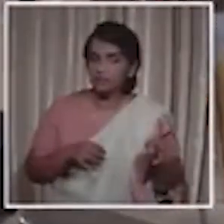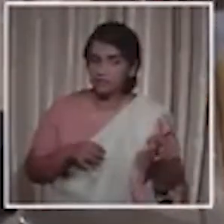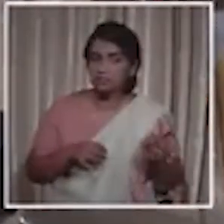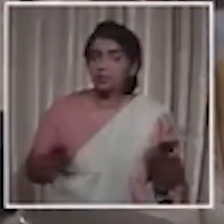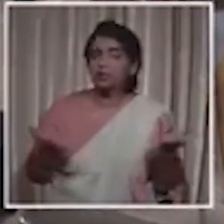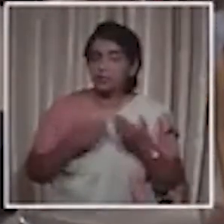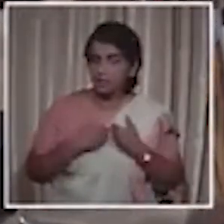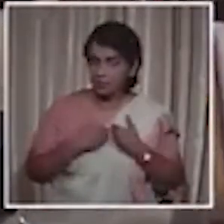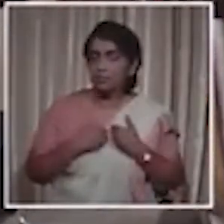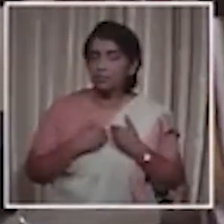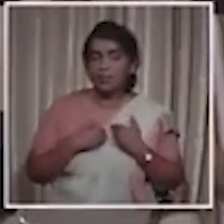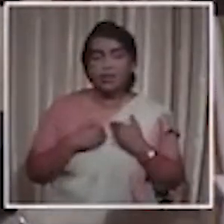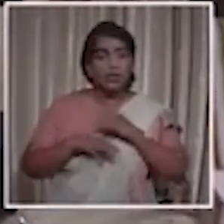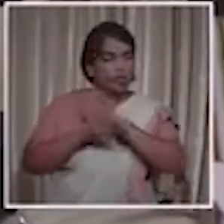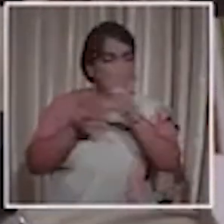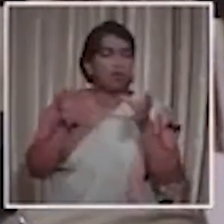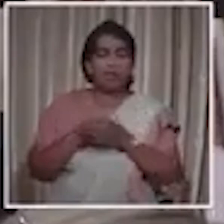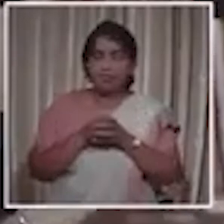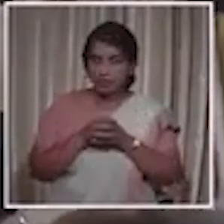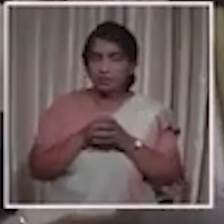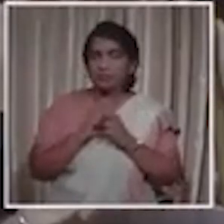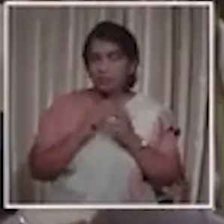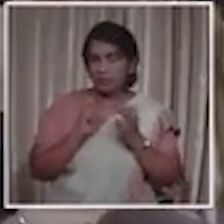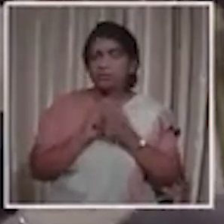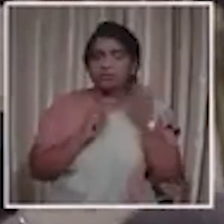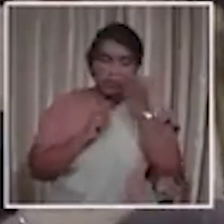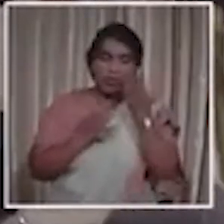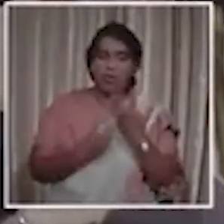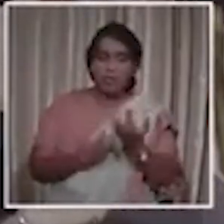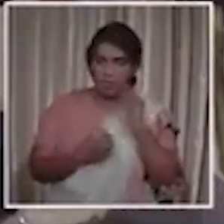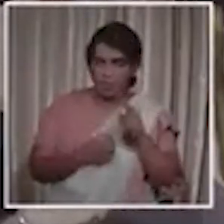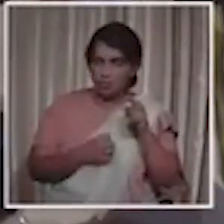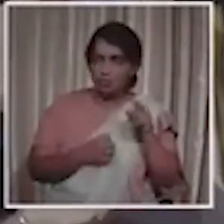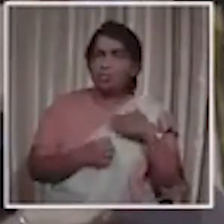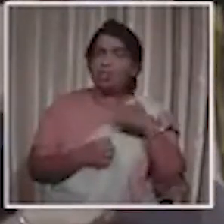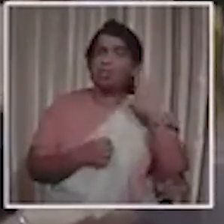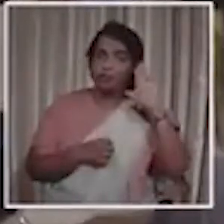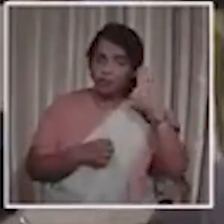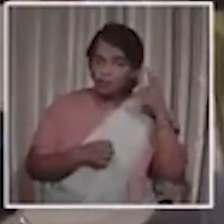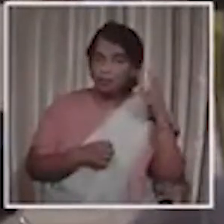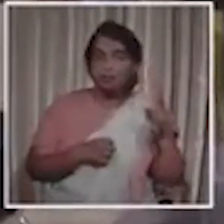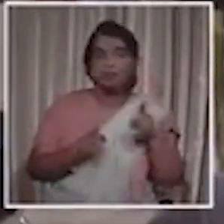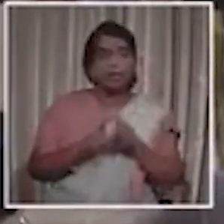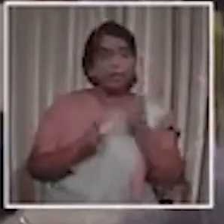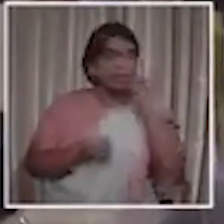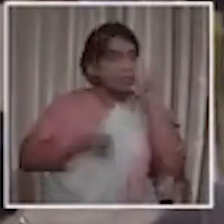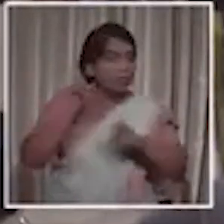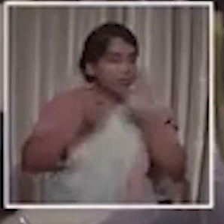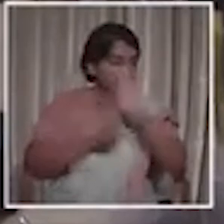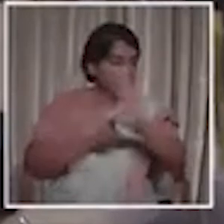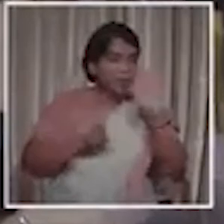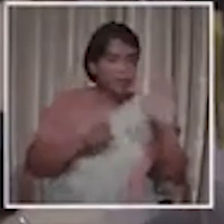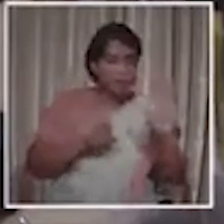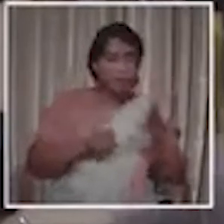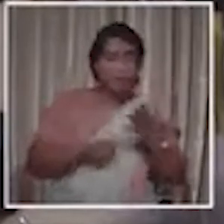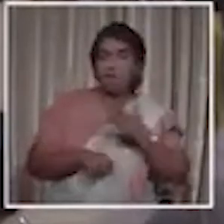අපි සියලු දෙනා එකතු වෙලා විසඳුමක් සෙවිය යුතු වෙනවා විශේෂයෙන්ම ජනතාවගේ